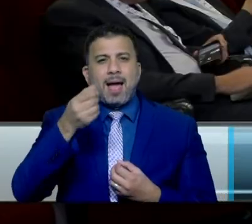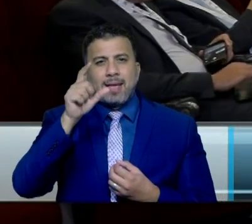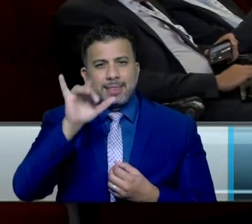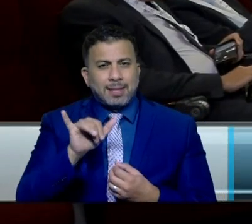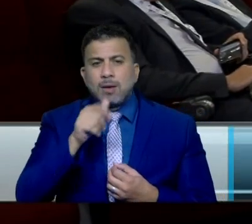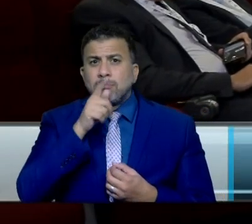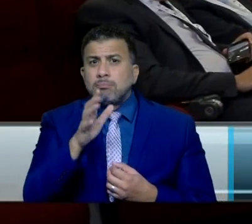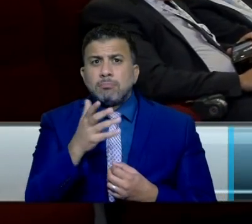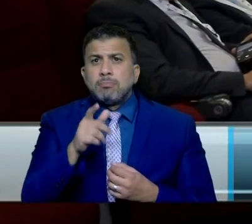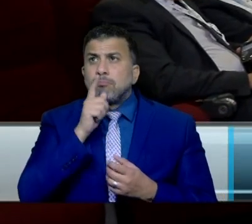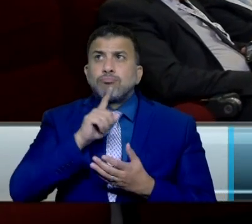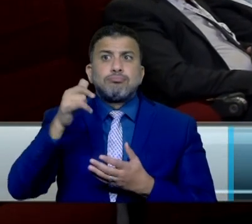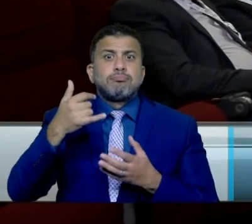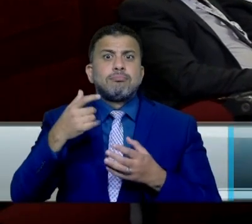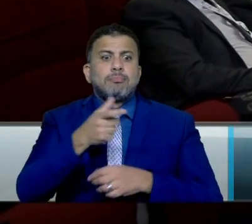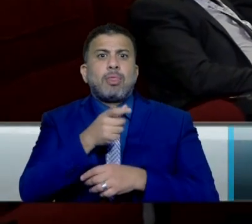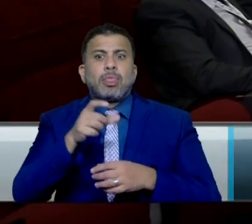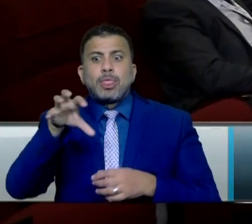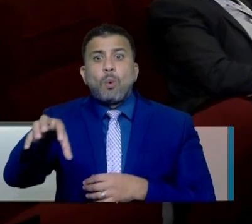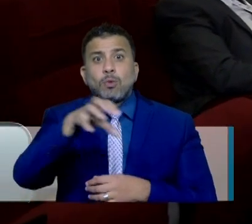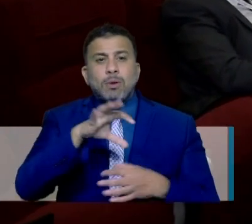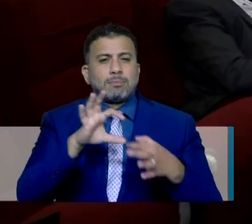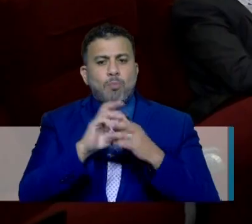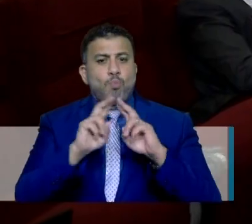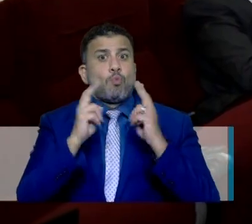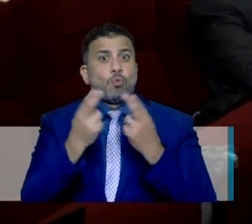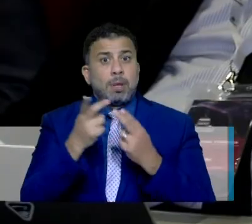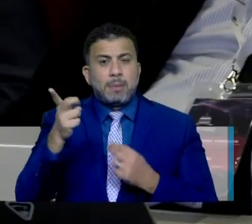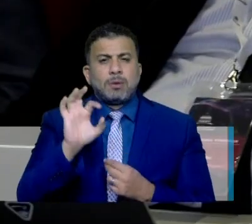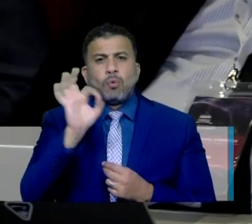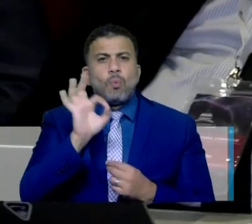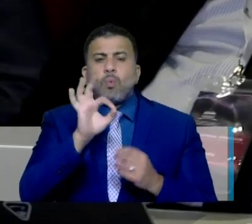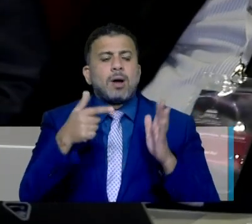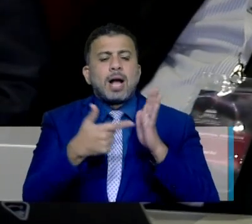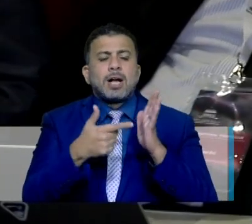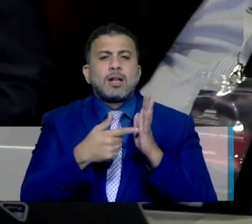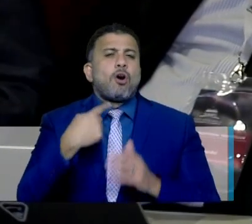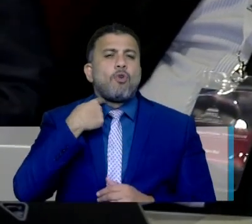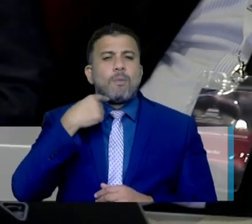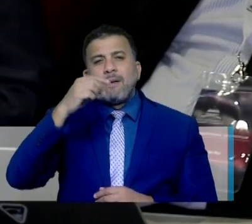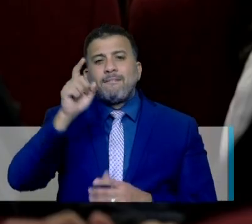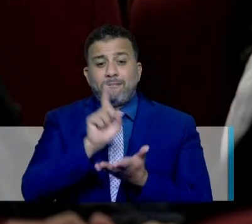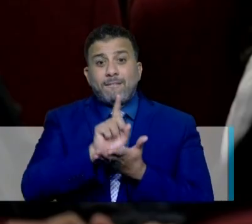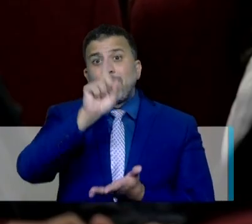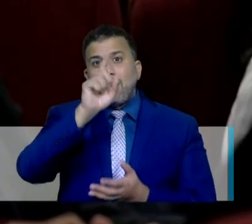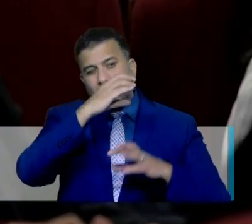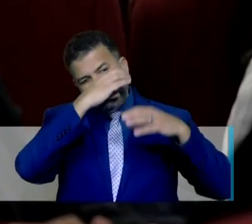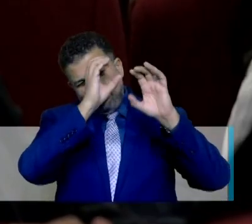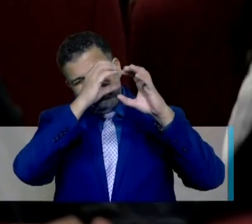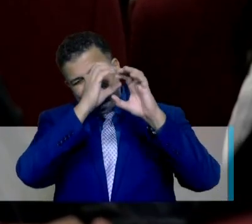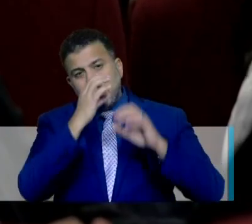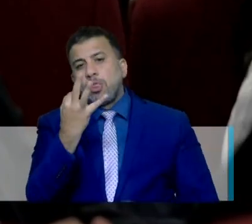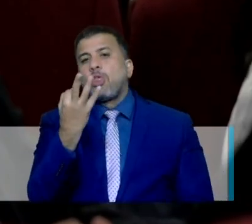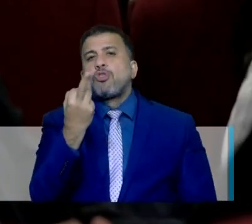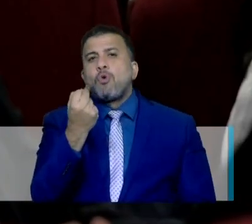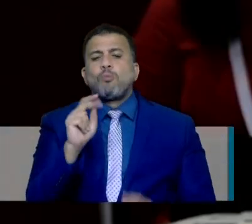الفضائيه بين الدول الاعضاء المؤتمر العلمي يعقد في اكاديميه الشارقه لعلوم الفضاء والفلك على مدار